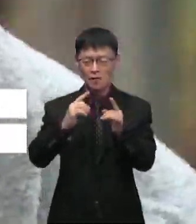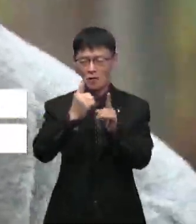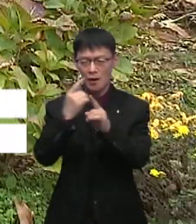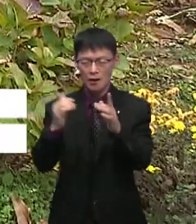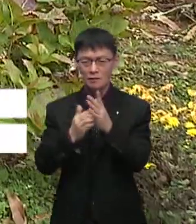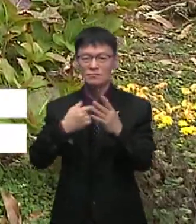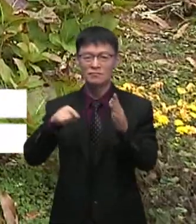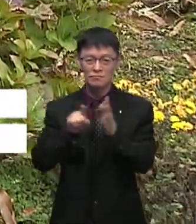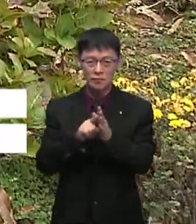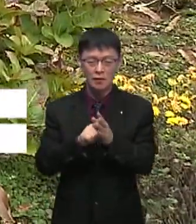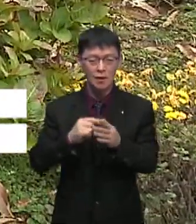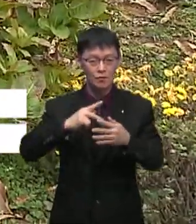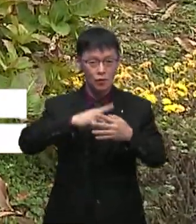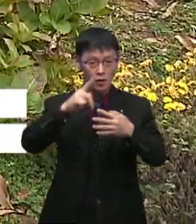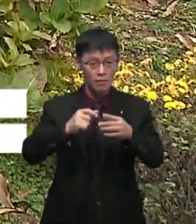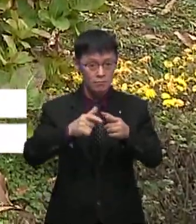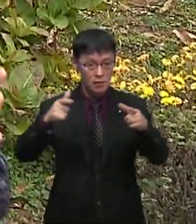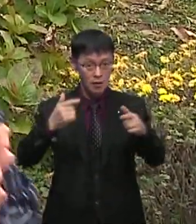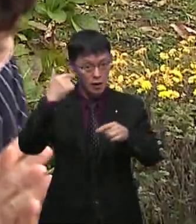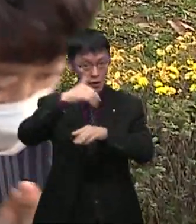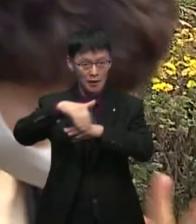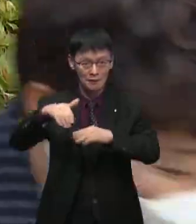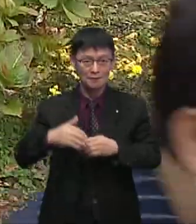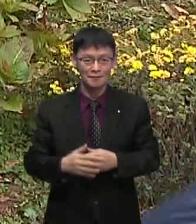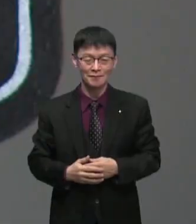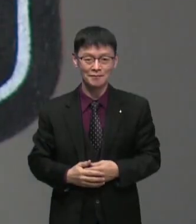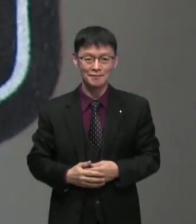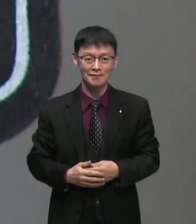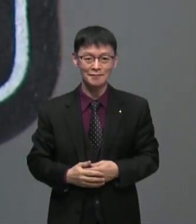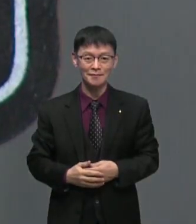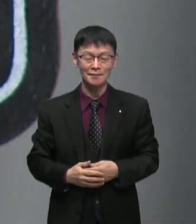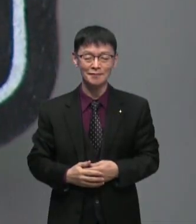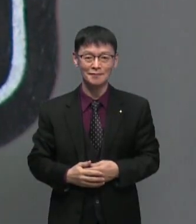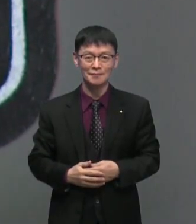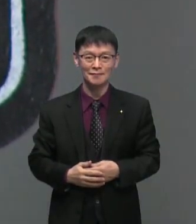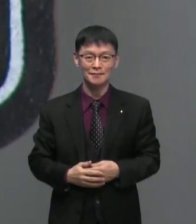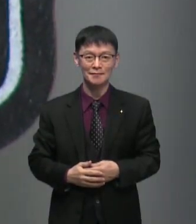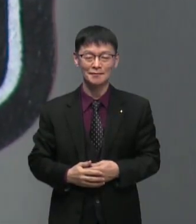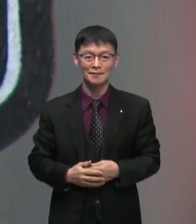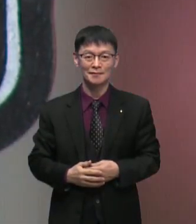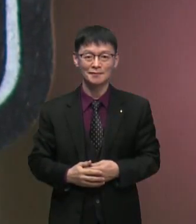치유받을 수 있게 프로그램을 확대할 계획입니다. NIB 뉴스 장윤아입니다.